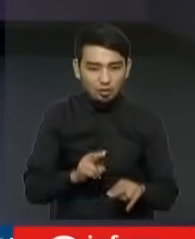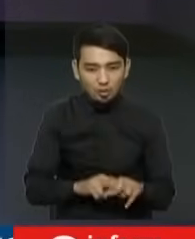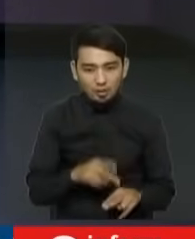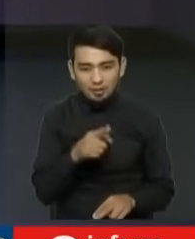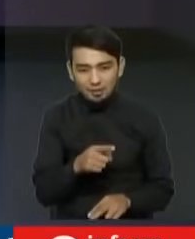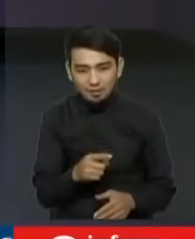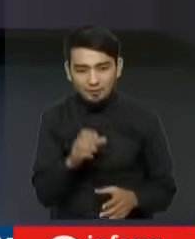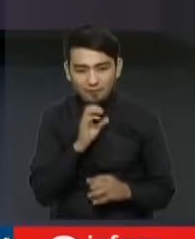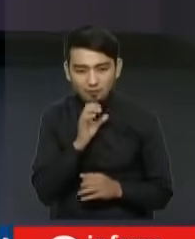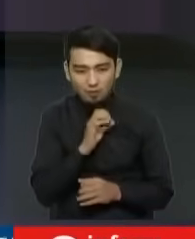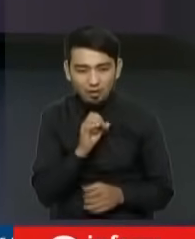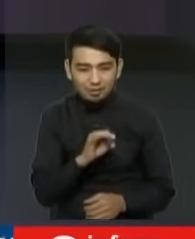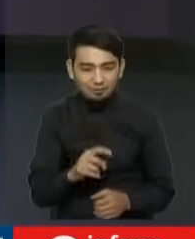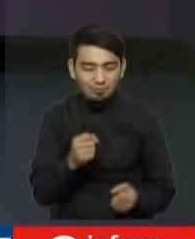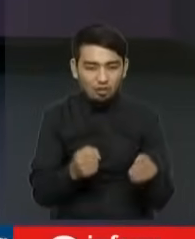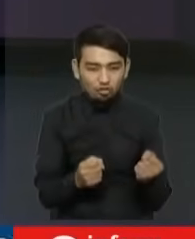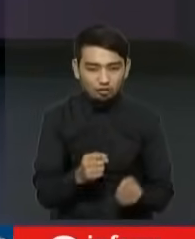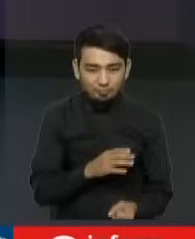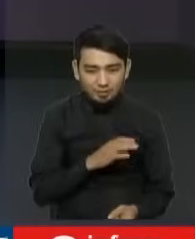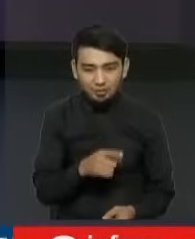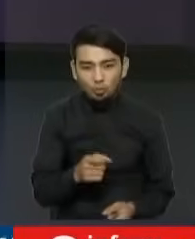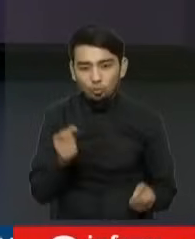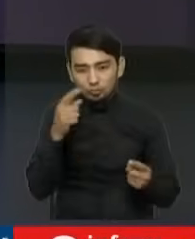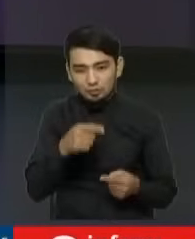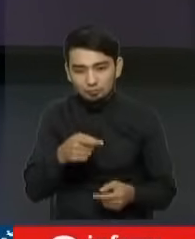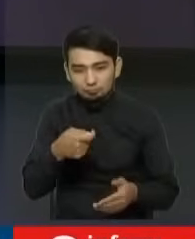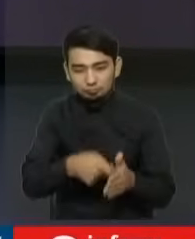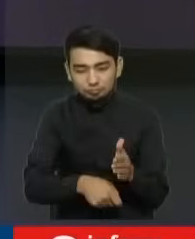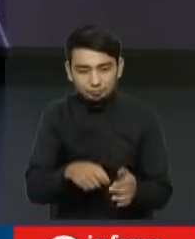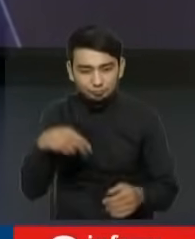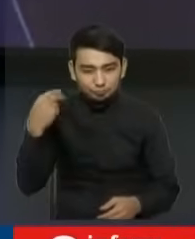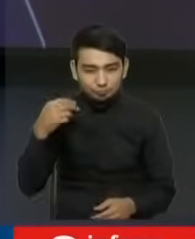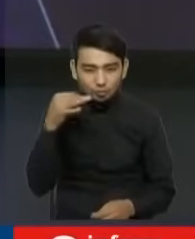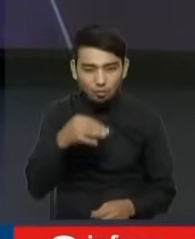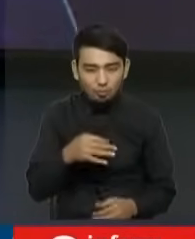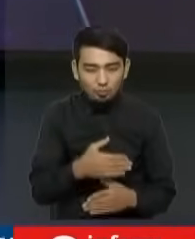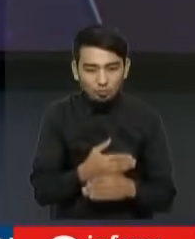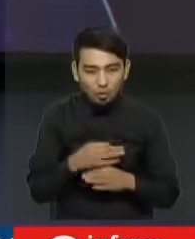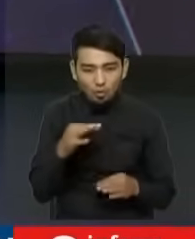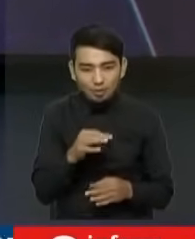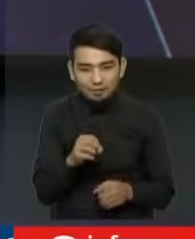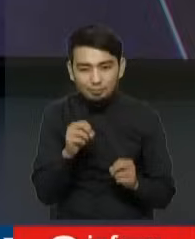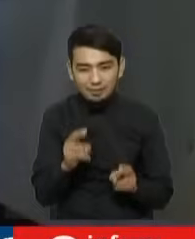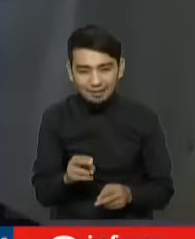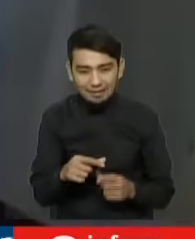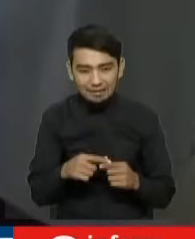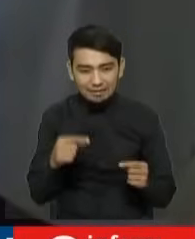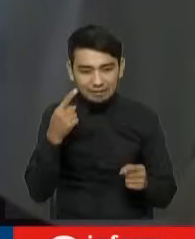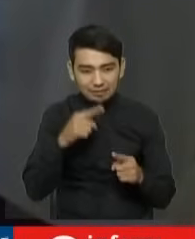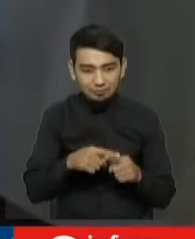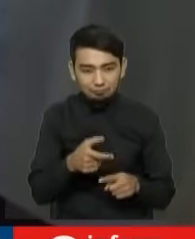подозревают в серии краж из авто. Выяснилось, что он отключал сигнализацию с помощью сканирующего устройства.